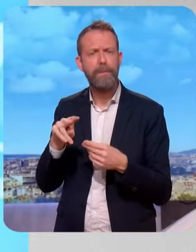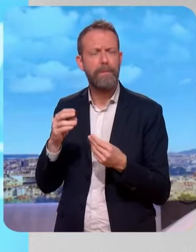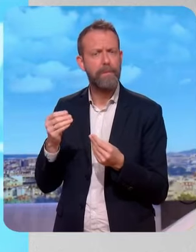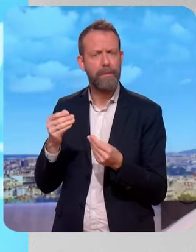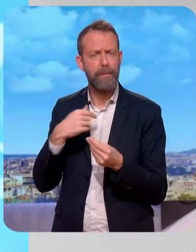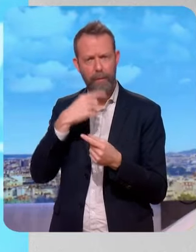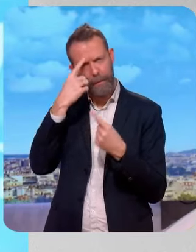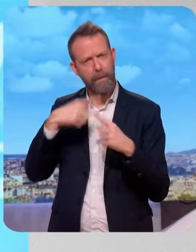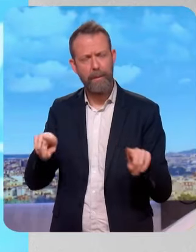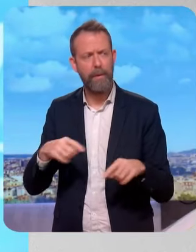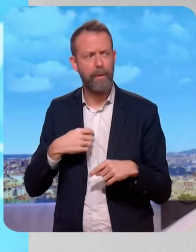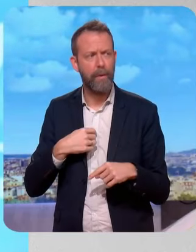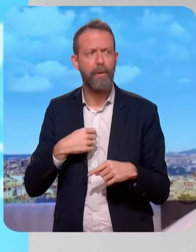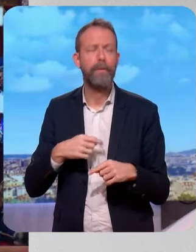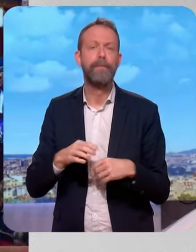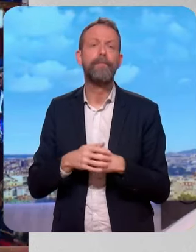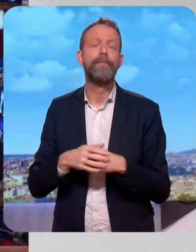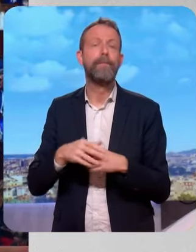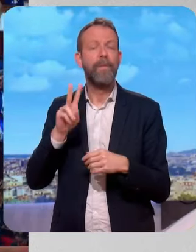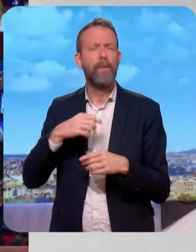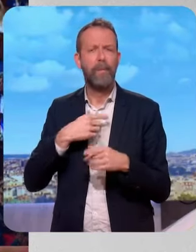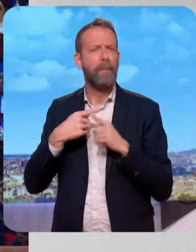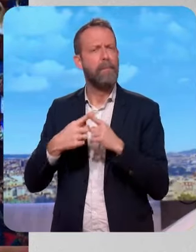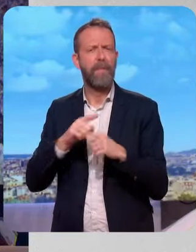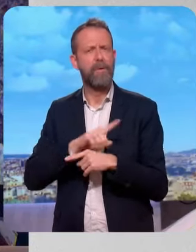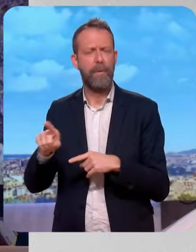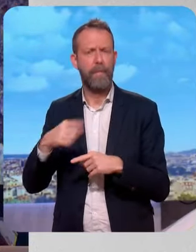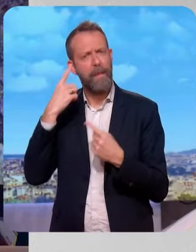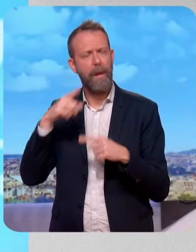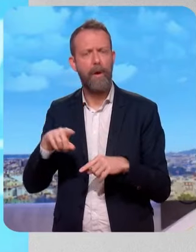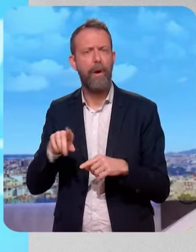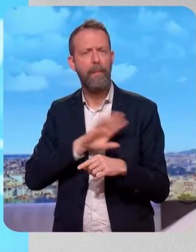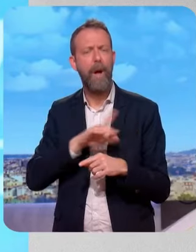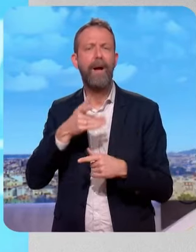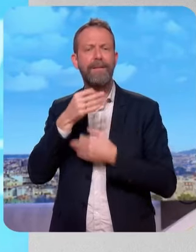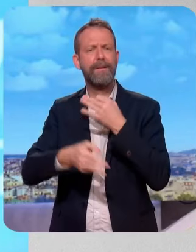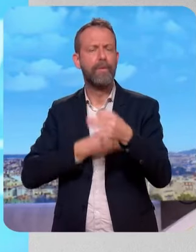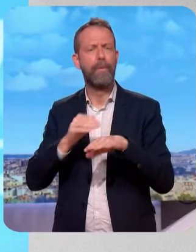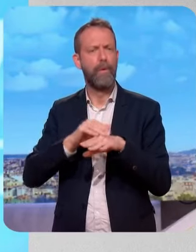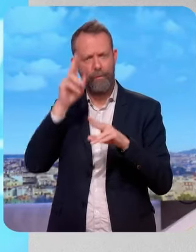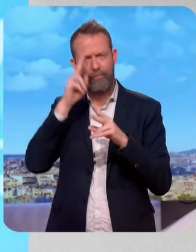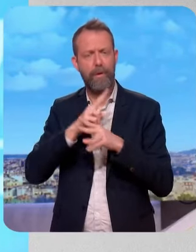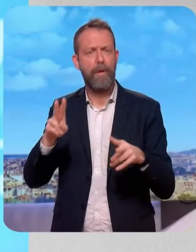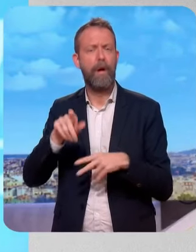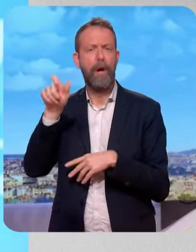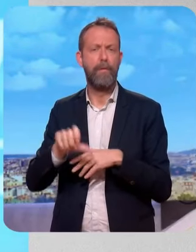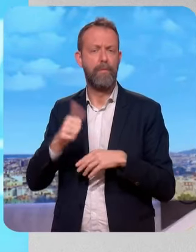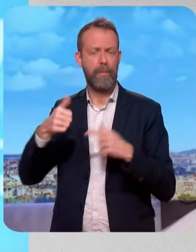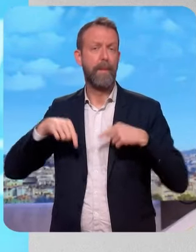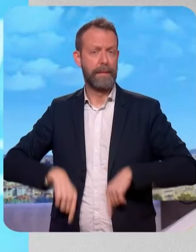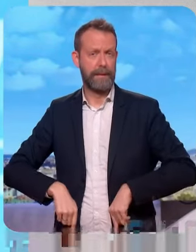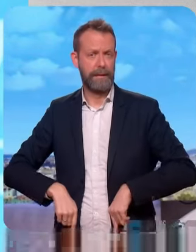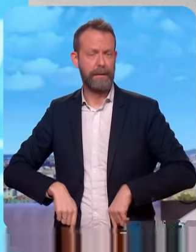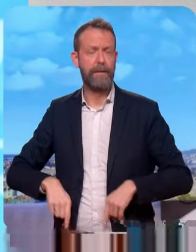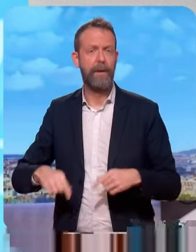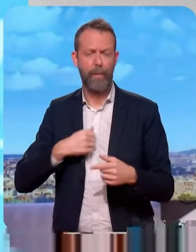que vous dites. Je ne partage pas complètement ça, parce que sur le discours de politique générale du Premier ministre, moi, j'ai